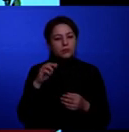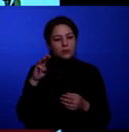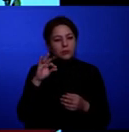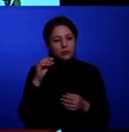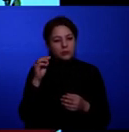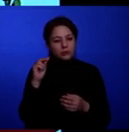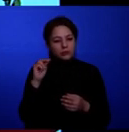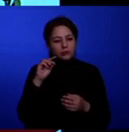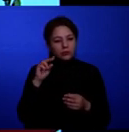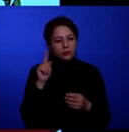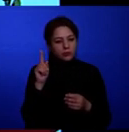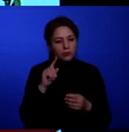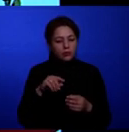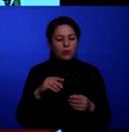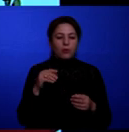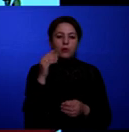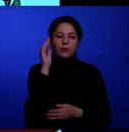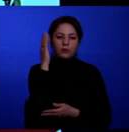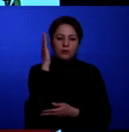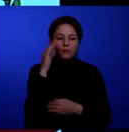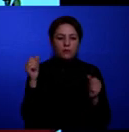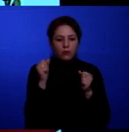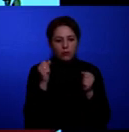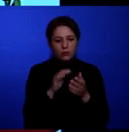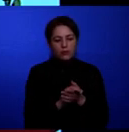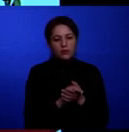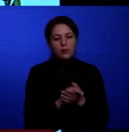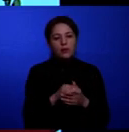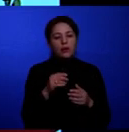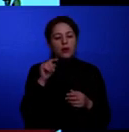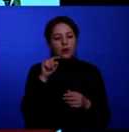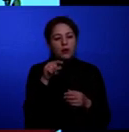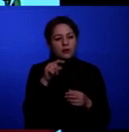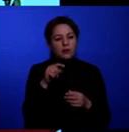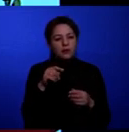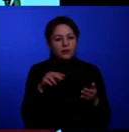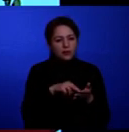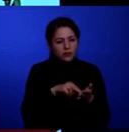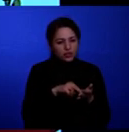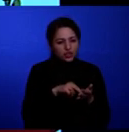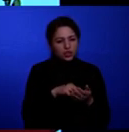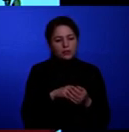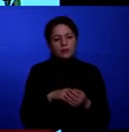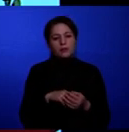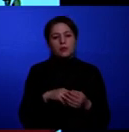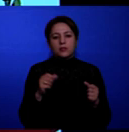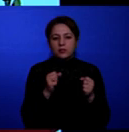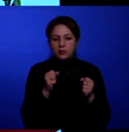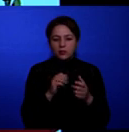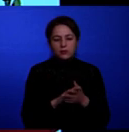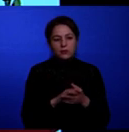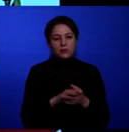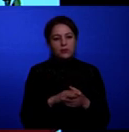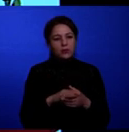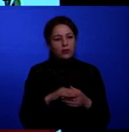осинки холодно она зябнет она дрожит она стынет она